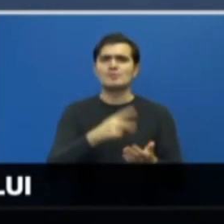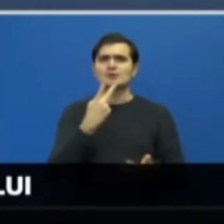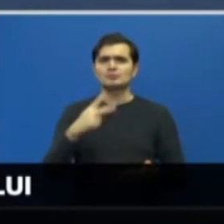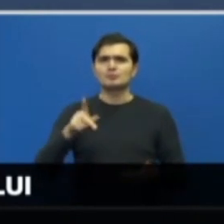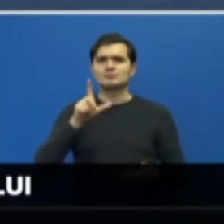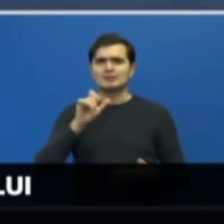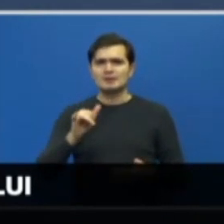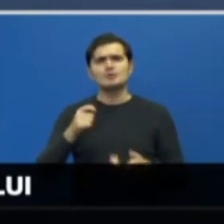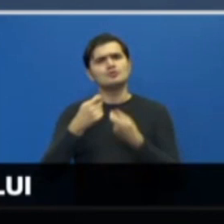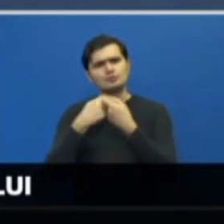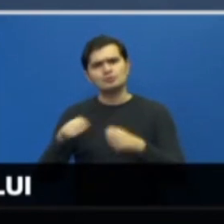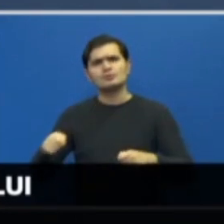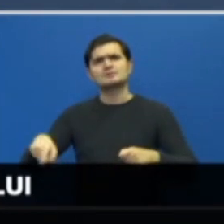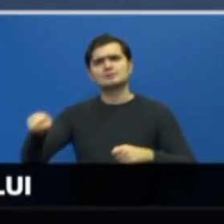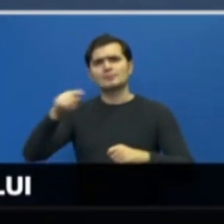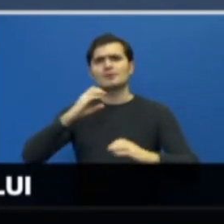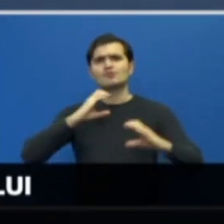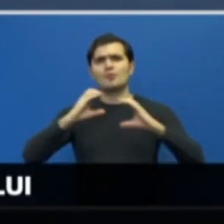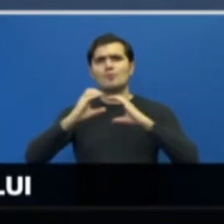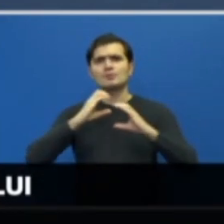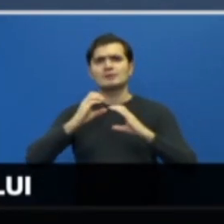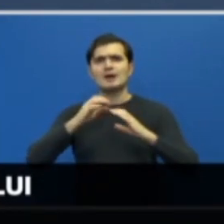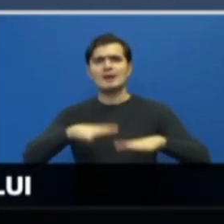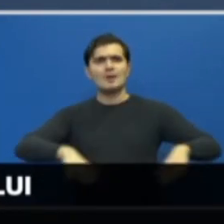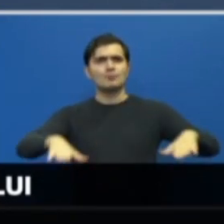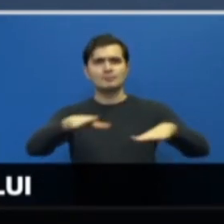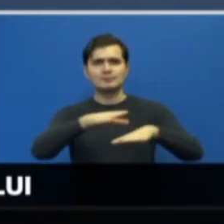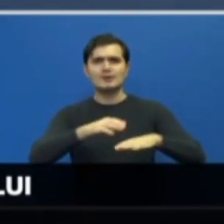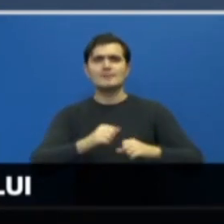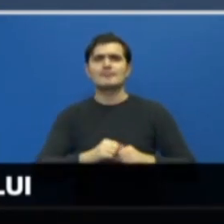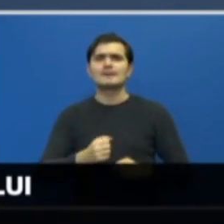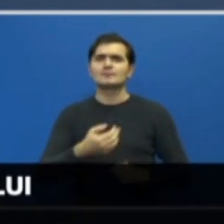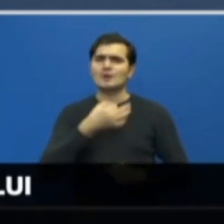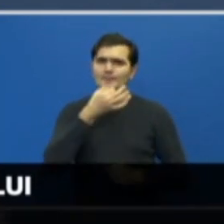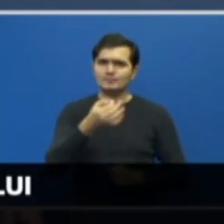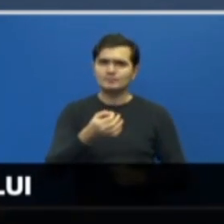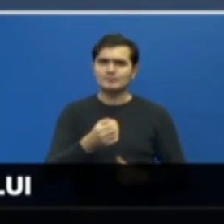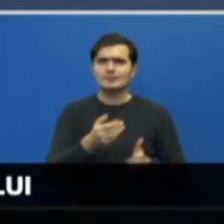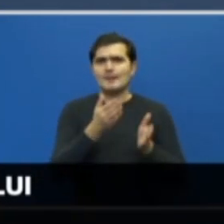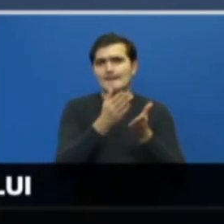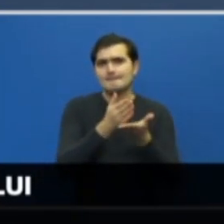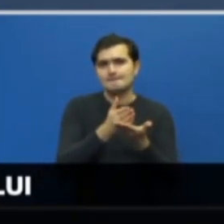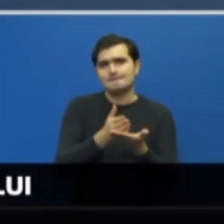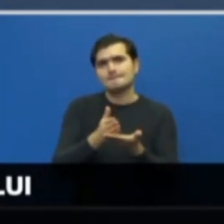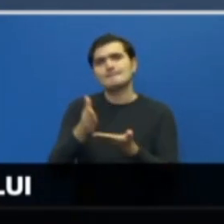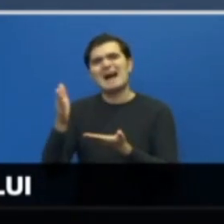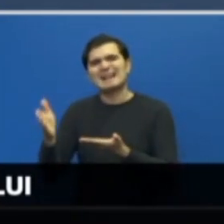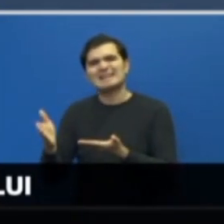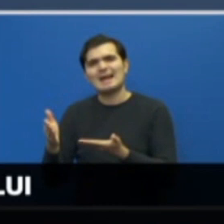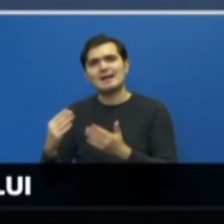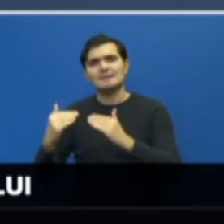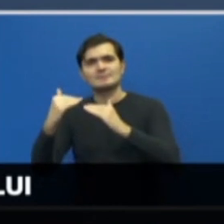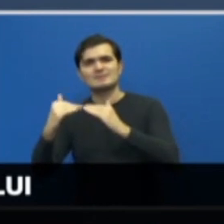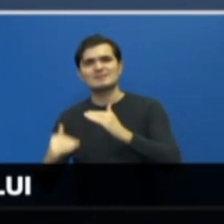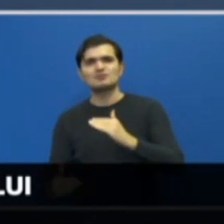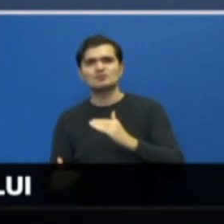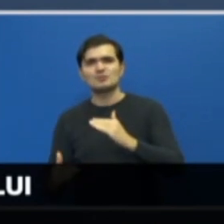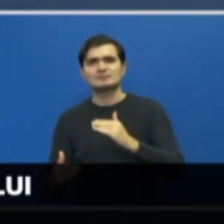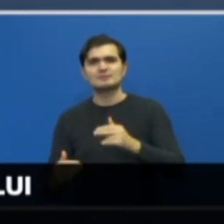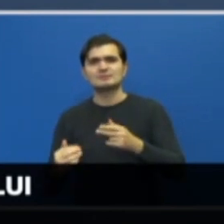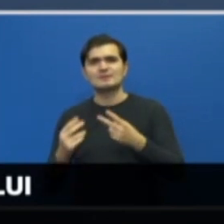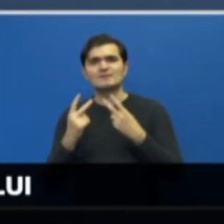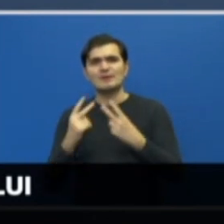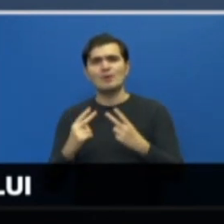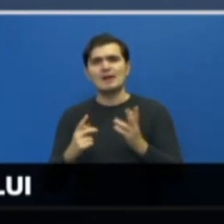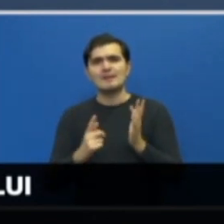în comunicare publică și în solicitările noastre spuneam că partea de jos, din punct de vedere valoric